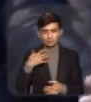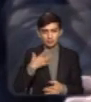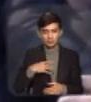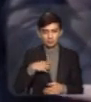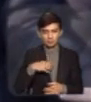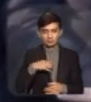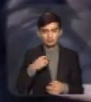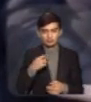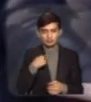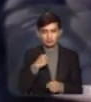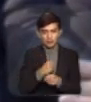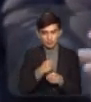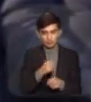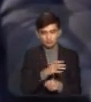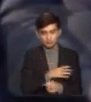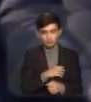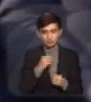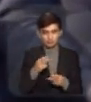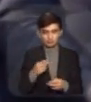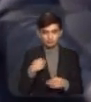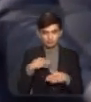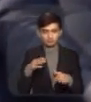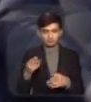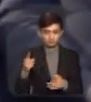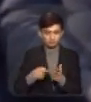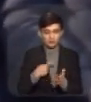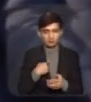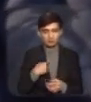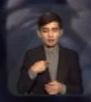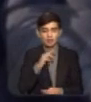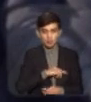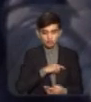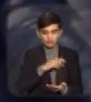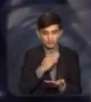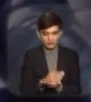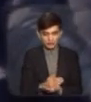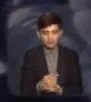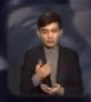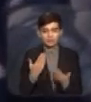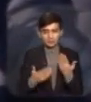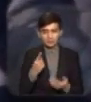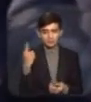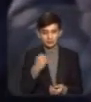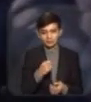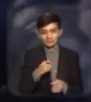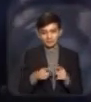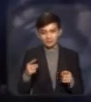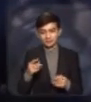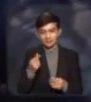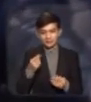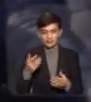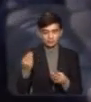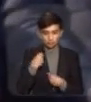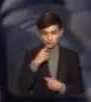біздер шаруамыз біздер. Дұрыс па солай шаруамыз қой? Біздер жұмыс жасаймыз қой? Егер де бір аптаның ішінде осы сөз